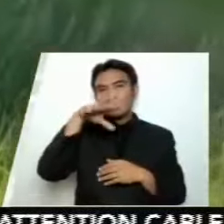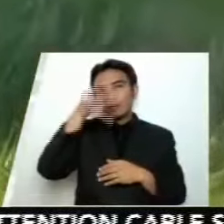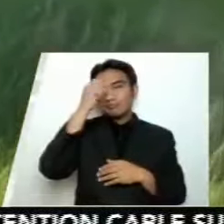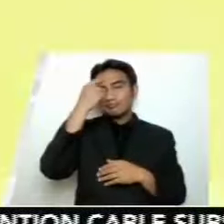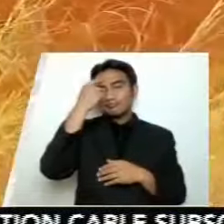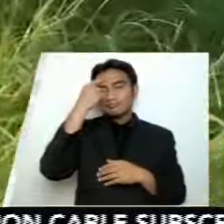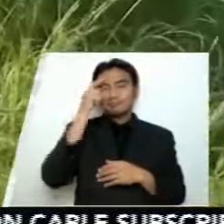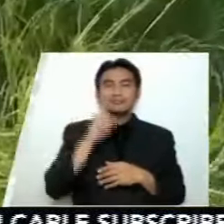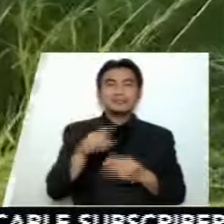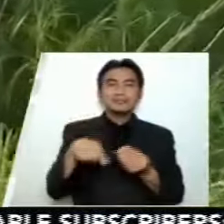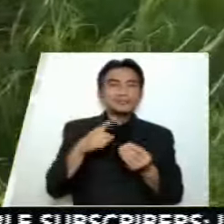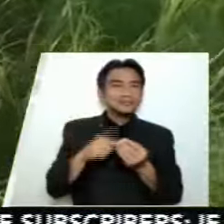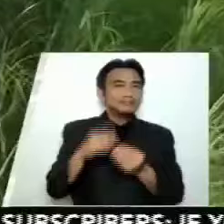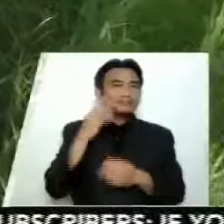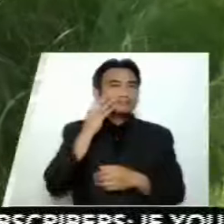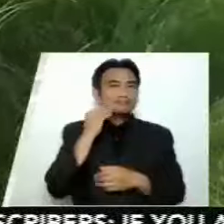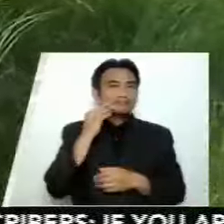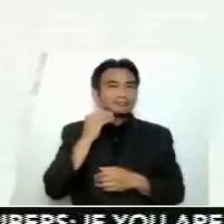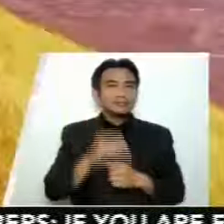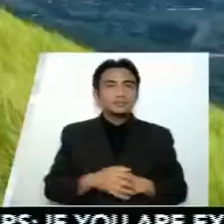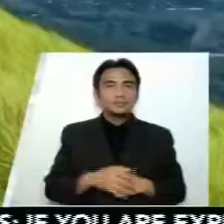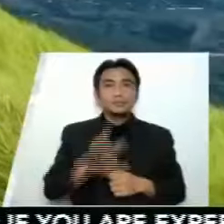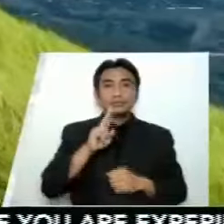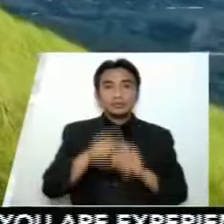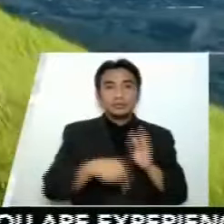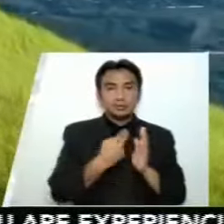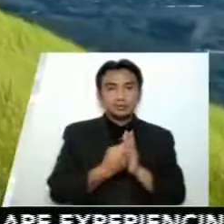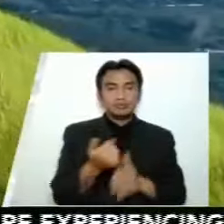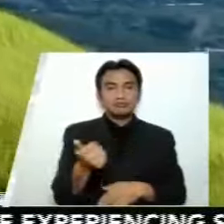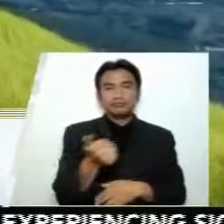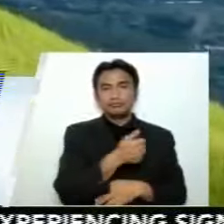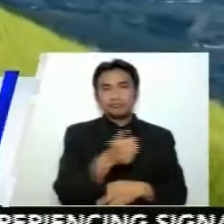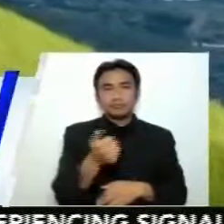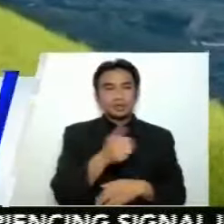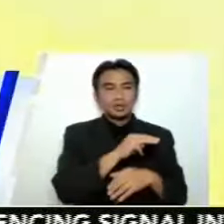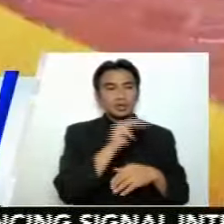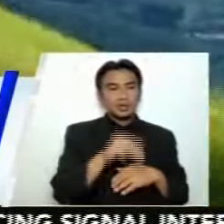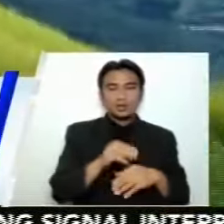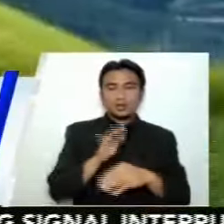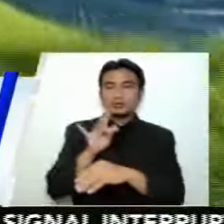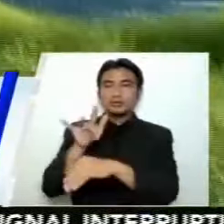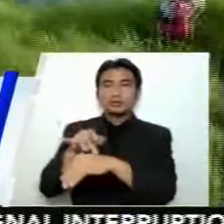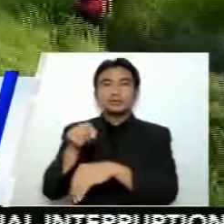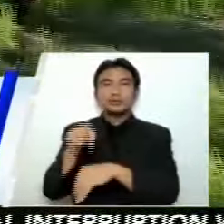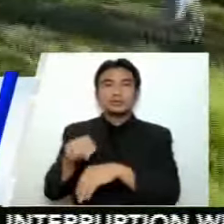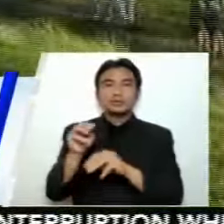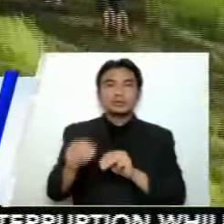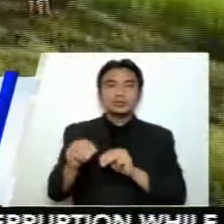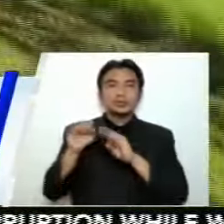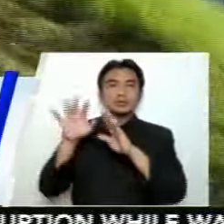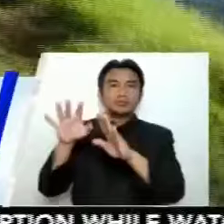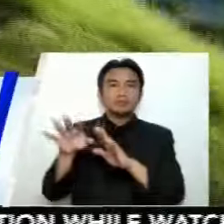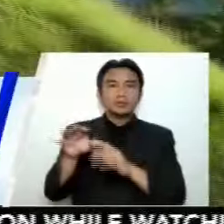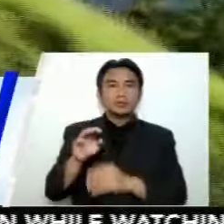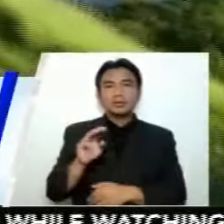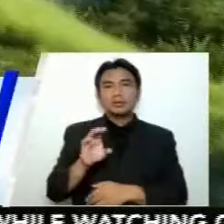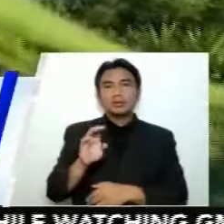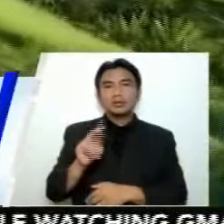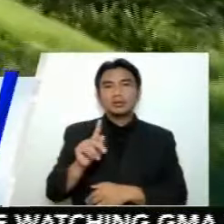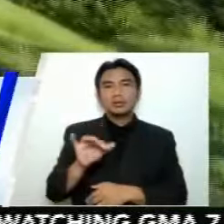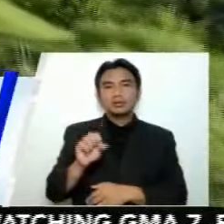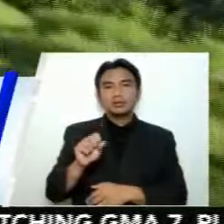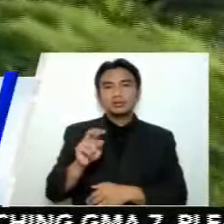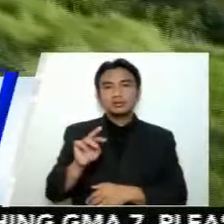Ilang oras mula sa Metro Manila mararating na ang mount kalisungan hinding-hindi mo ro